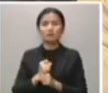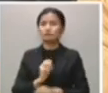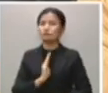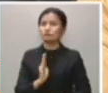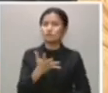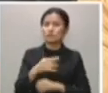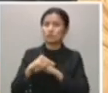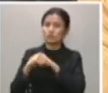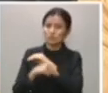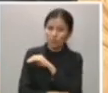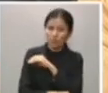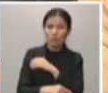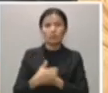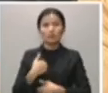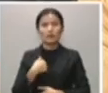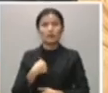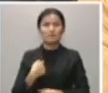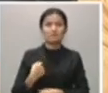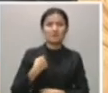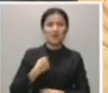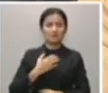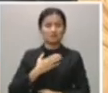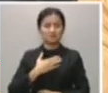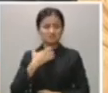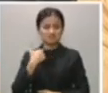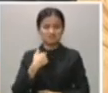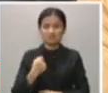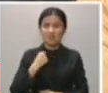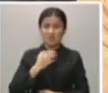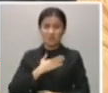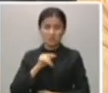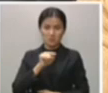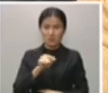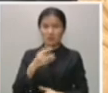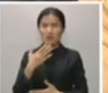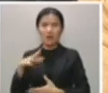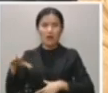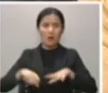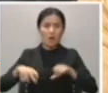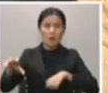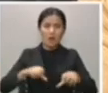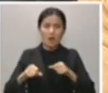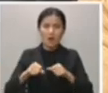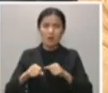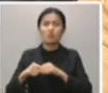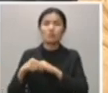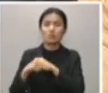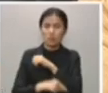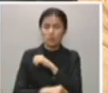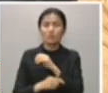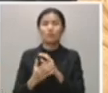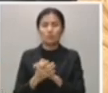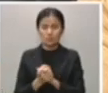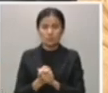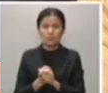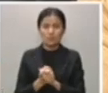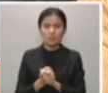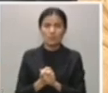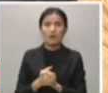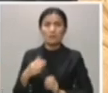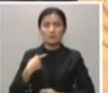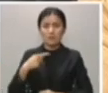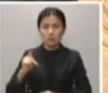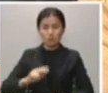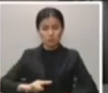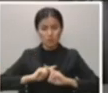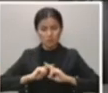ช้อำนาจในตำแหน่งหน้าที่แสวงหาประโยชน์อันมิควรได้โดยชอบโดยกฎหมายสำหรับตนเองและบริวารและ